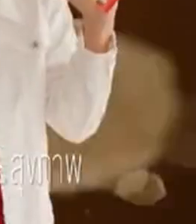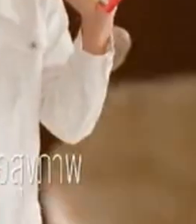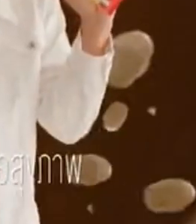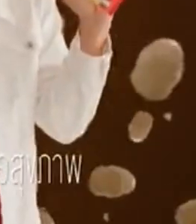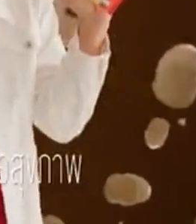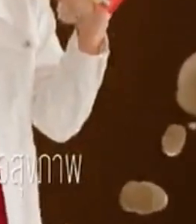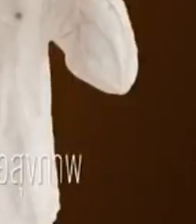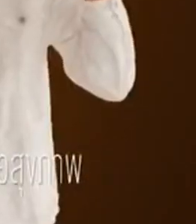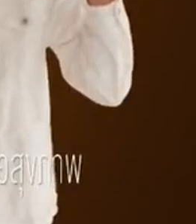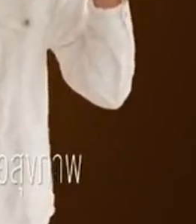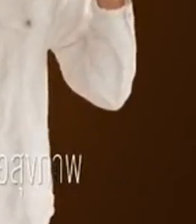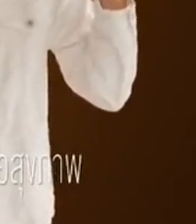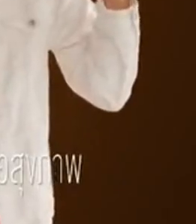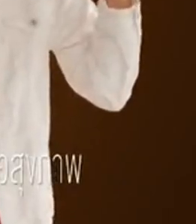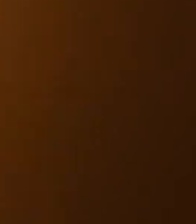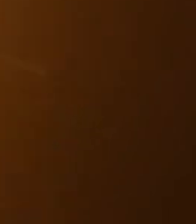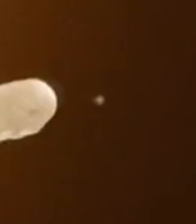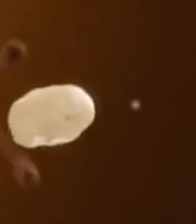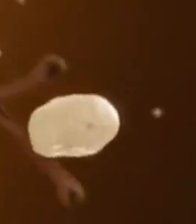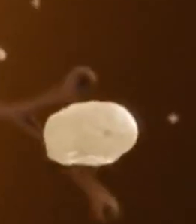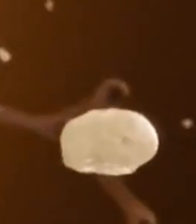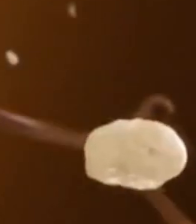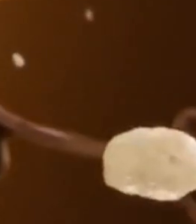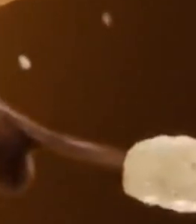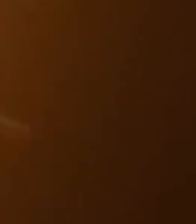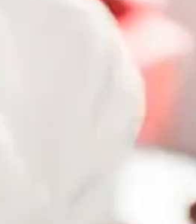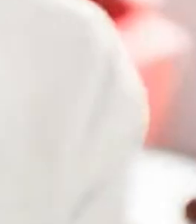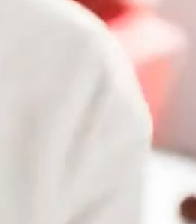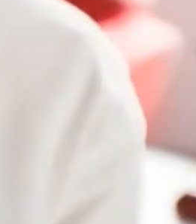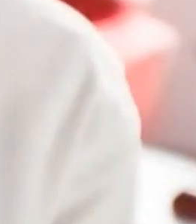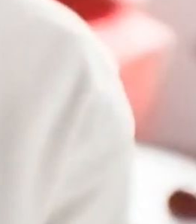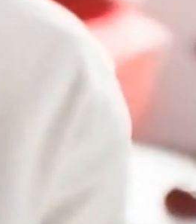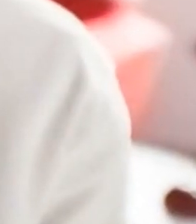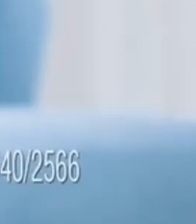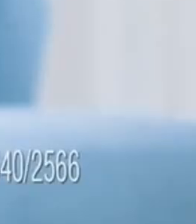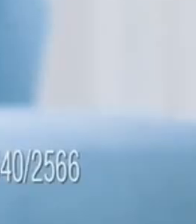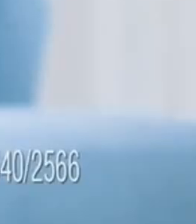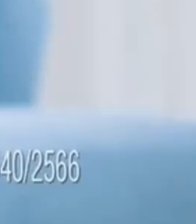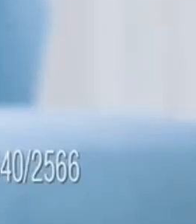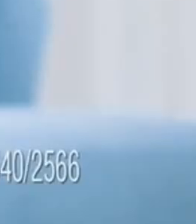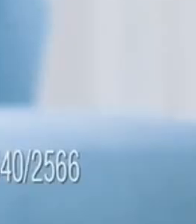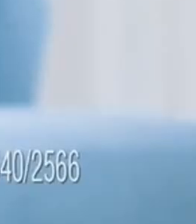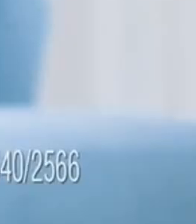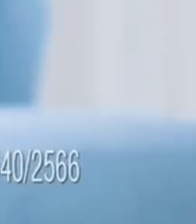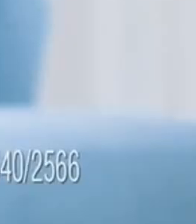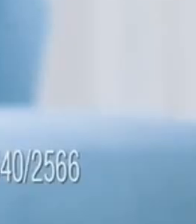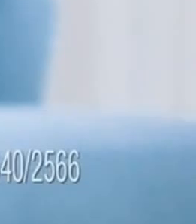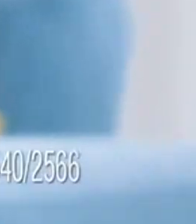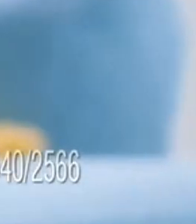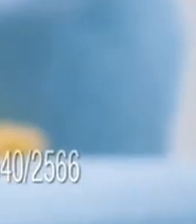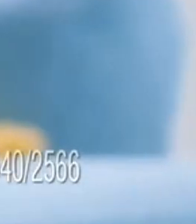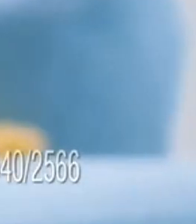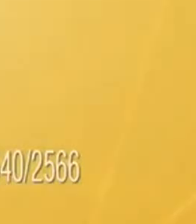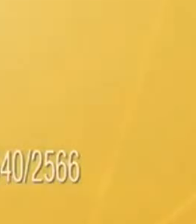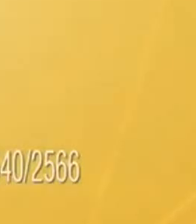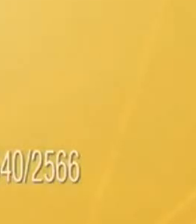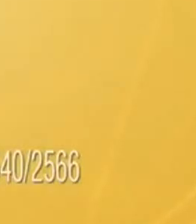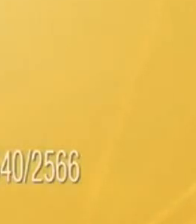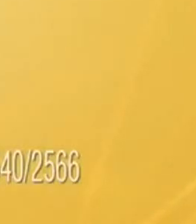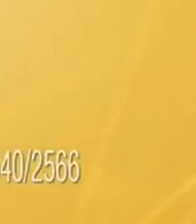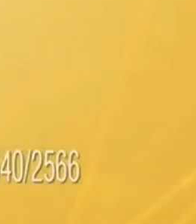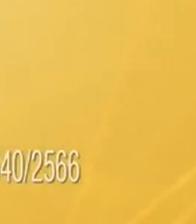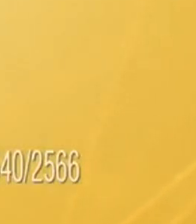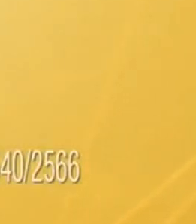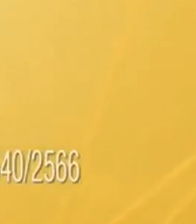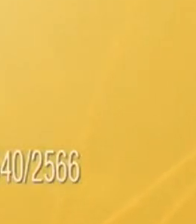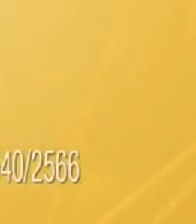ข้าวทองกรอบคาราเมลเยิ้มๆใหม่ชิลลี่บิ๊กบอม พัฒนาการของลูกมีทุกวัน โฟร์โม